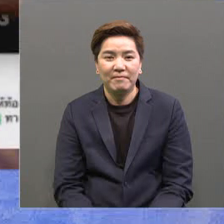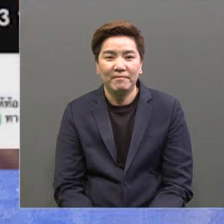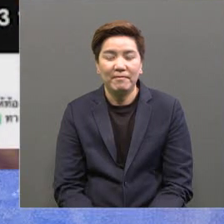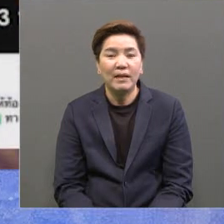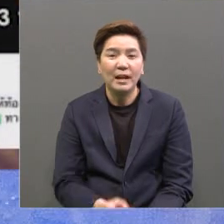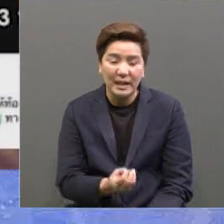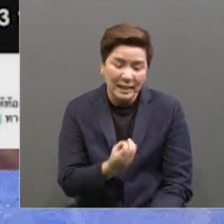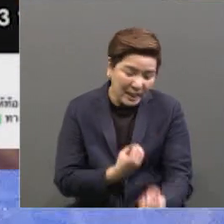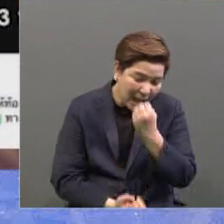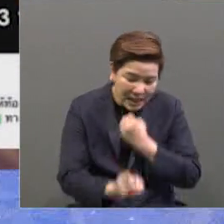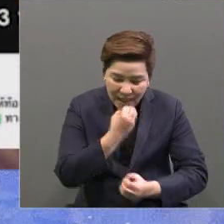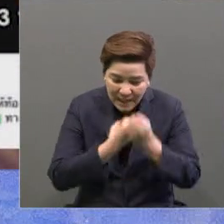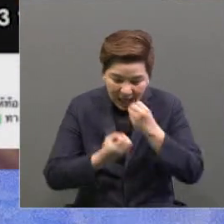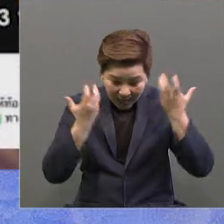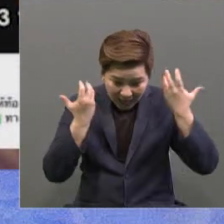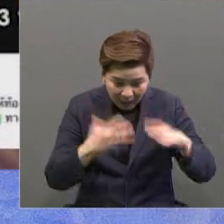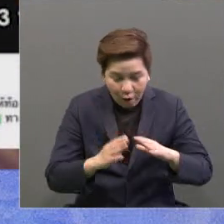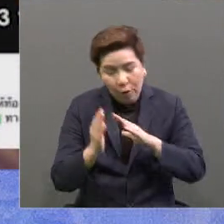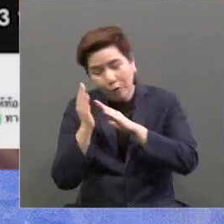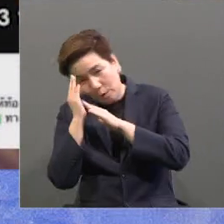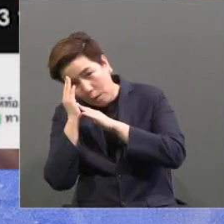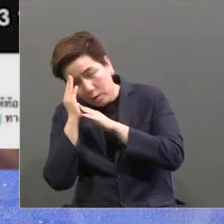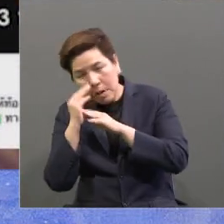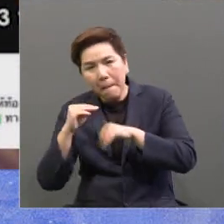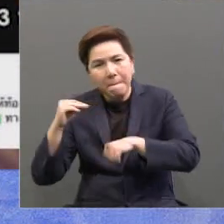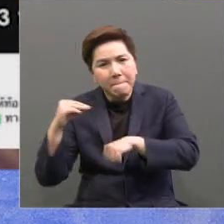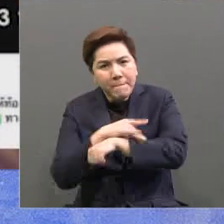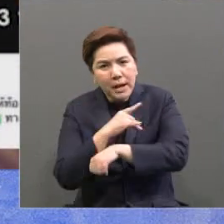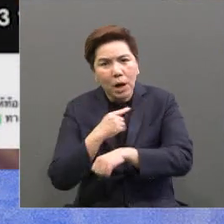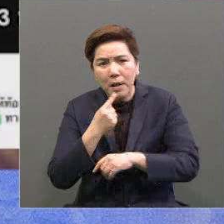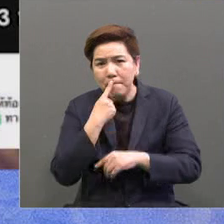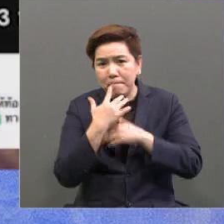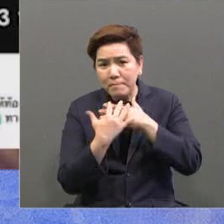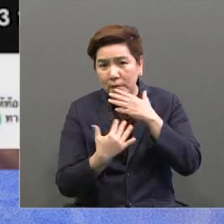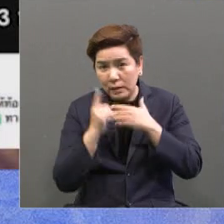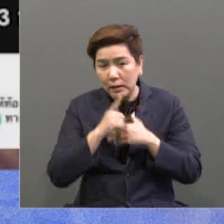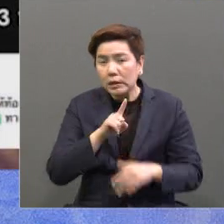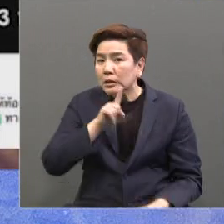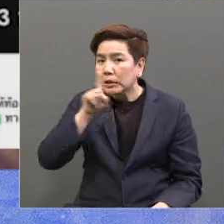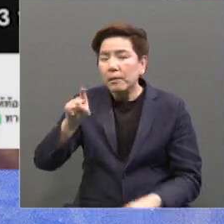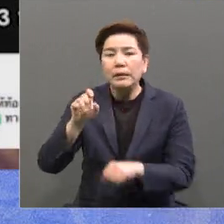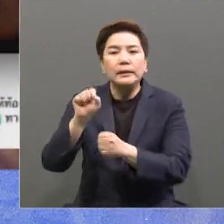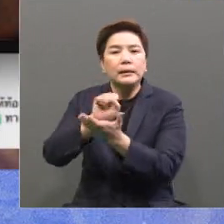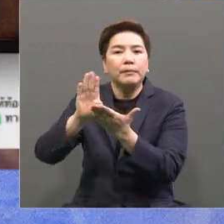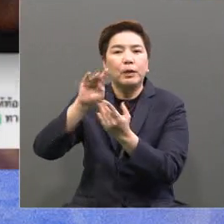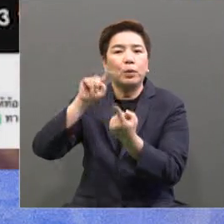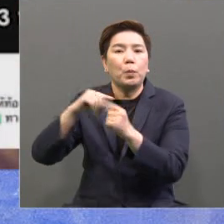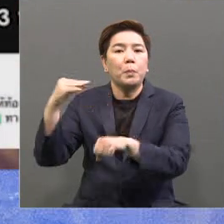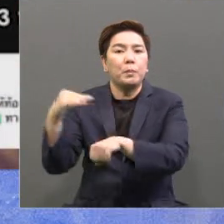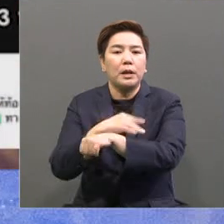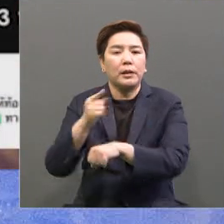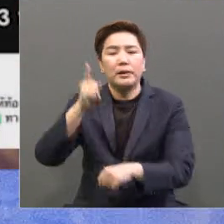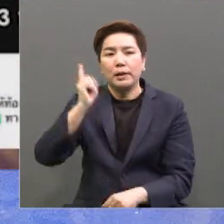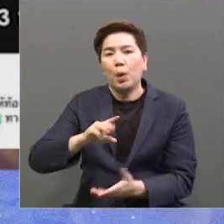กินแล้วนอนทำให้เสี่ยงเกิดโรคมะเร็งหลอดเลือดตรวจสอบข้อมูลนี้ไปที่สถาบันมะเร็งแห่งชาติพบว่า